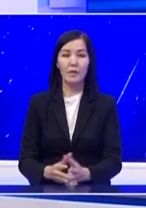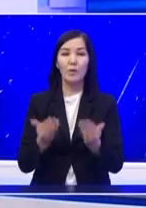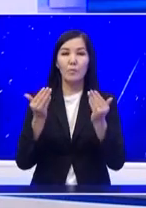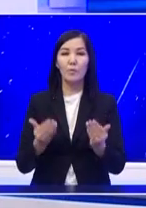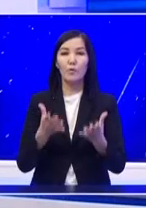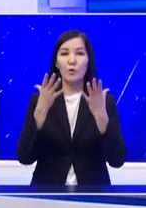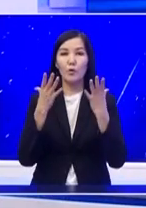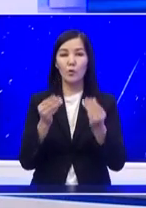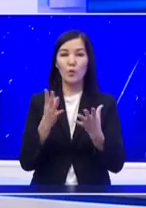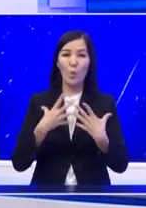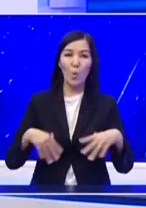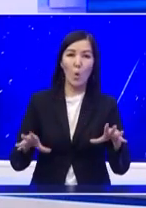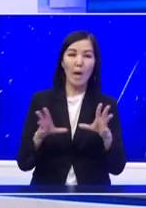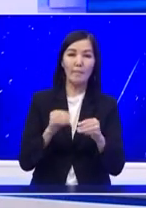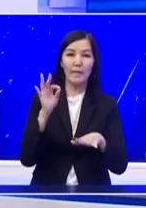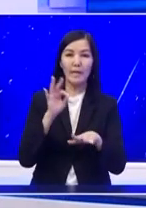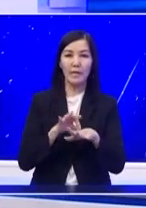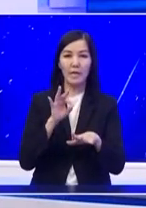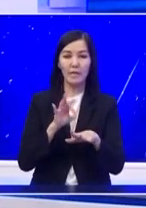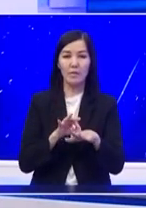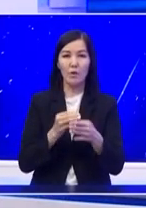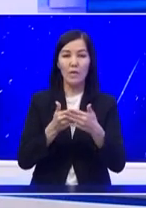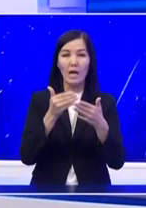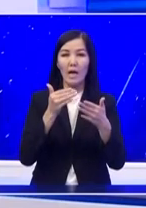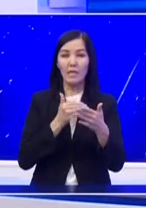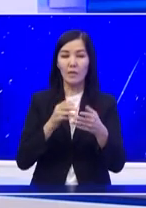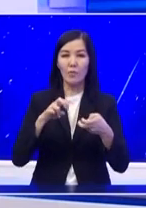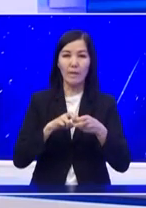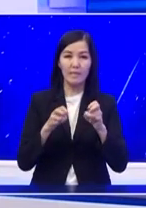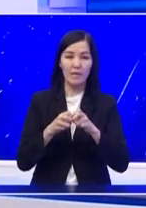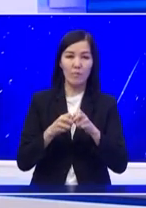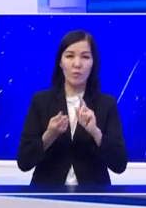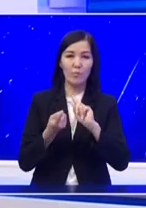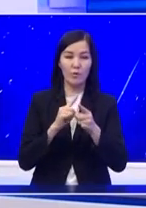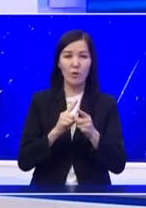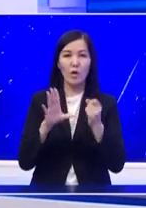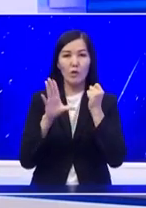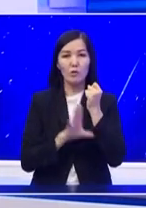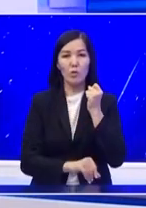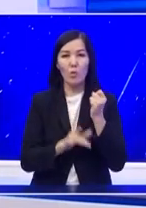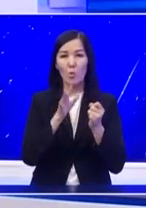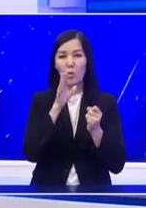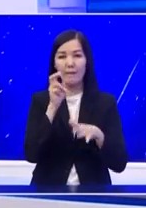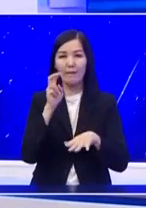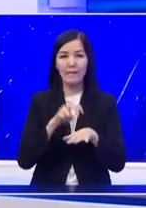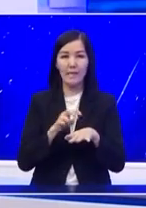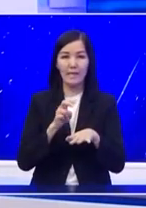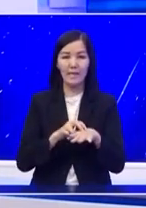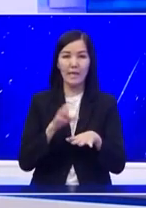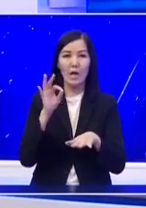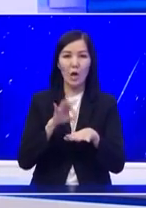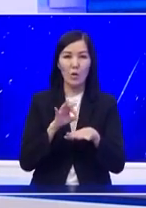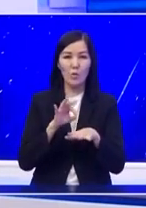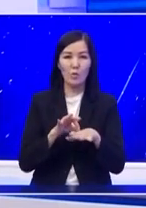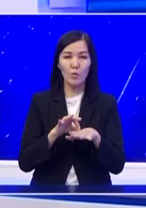Бүгінгі таңда қоғамды дендеген тәж-тажалмен күрес оның алдын алу өзекті мәселе болып тұр. Соңғы уақытта дәрігерлер аты жаман